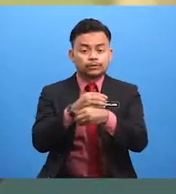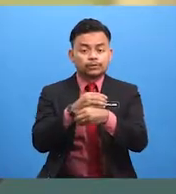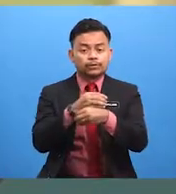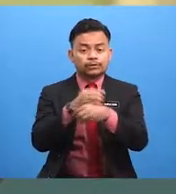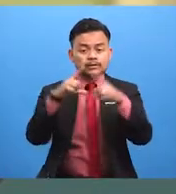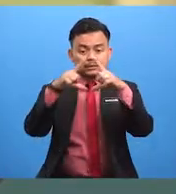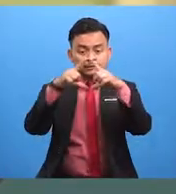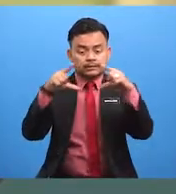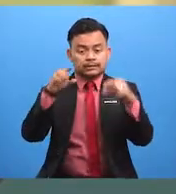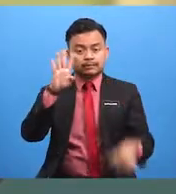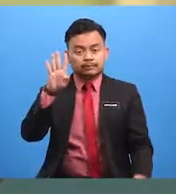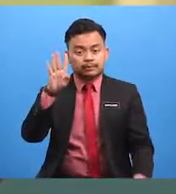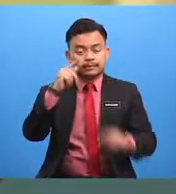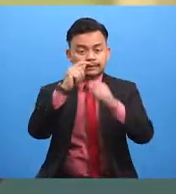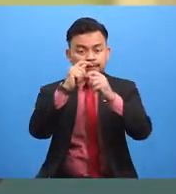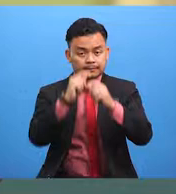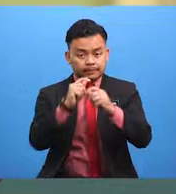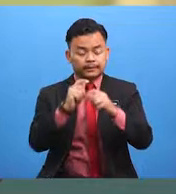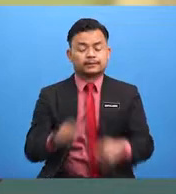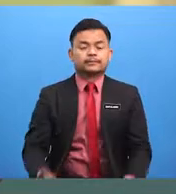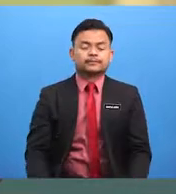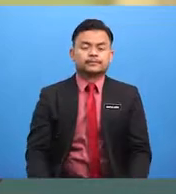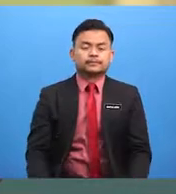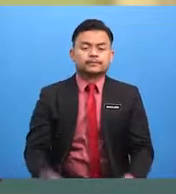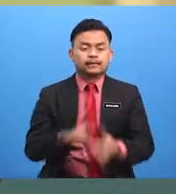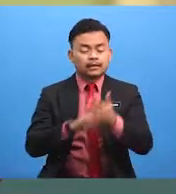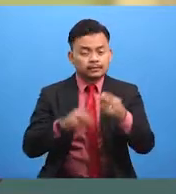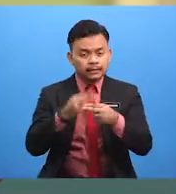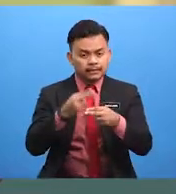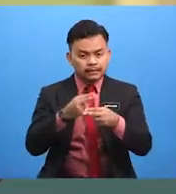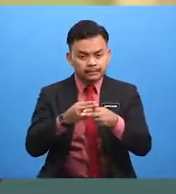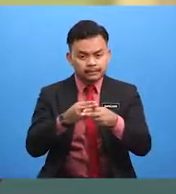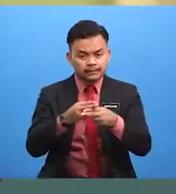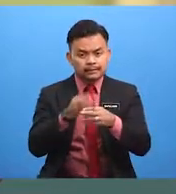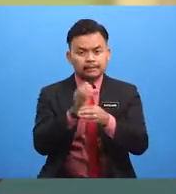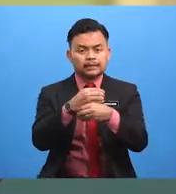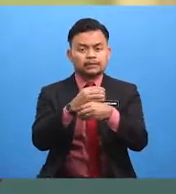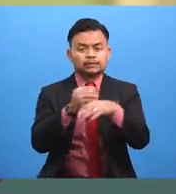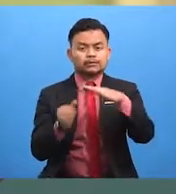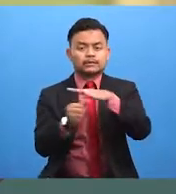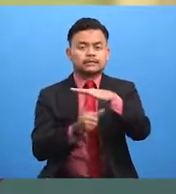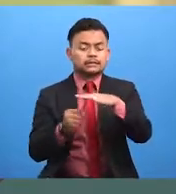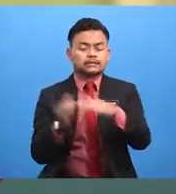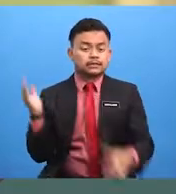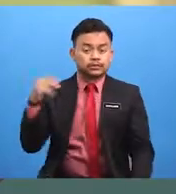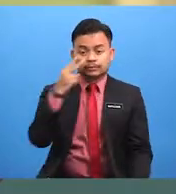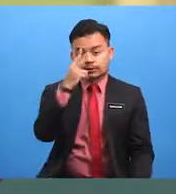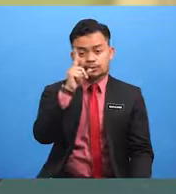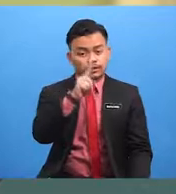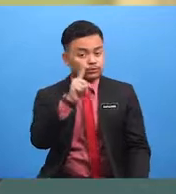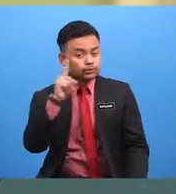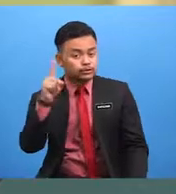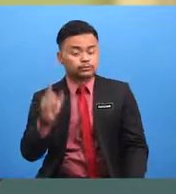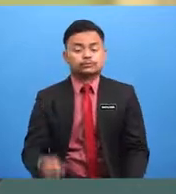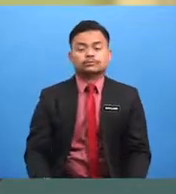Apakah nama bentuk-bentuk asas tersebut? Mari kita lihat satu persatu.